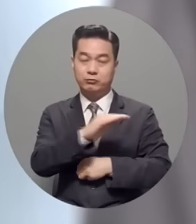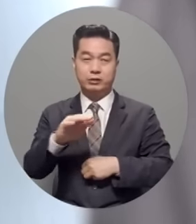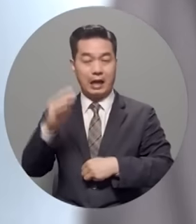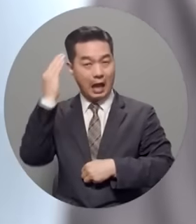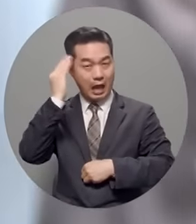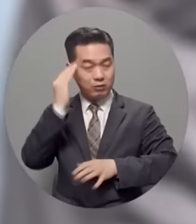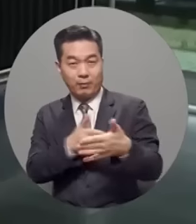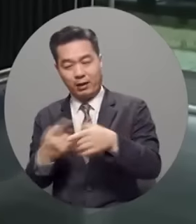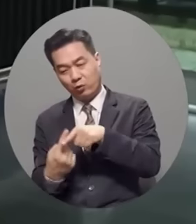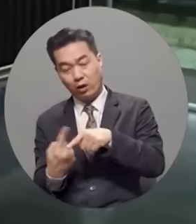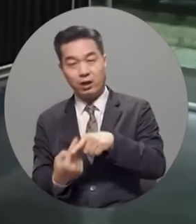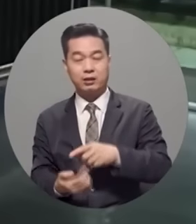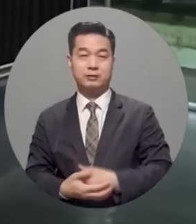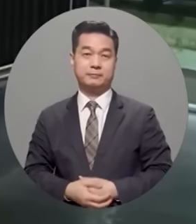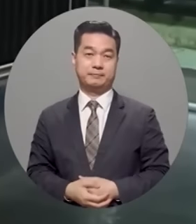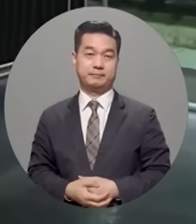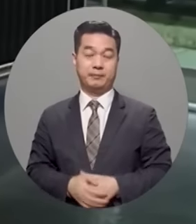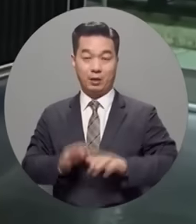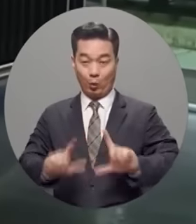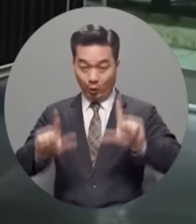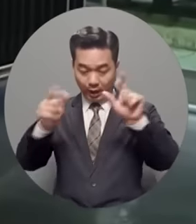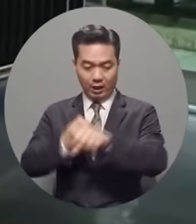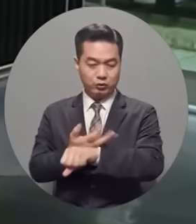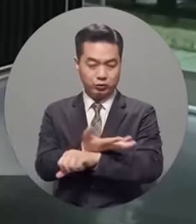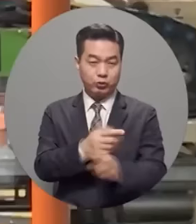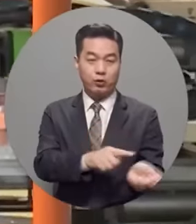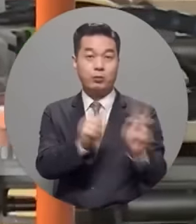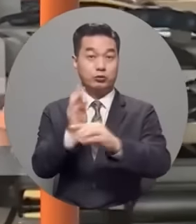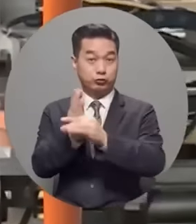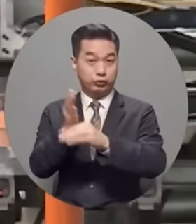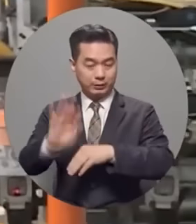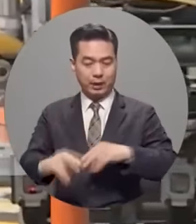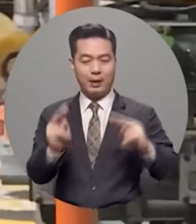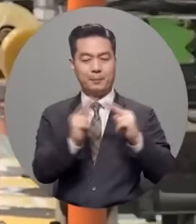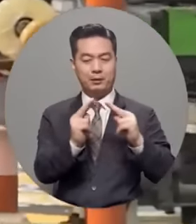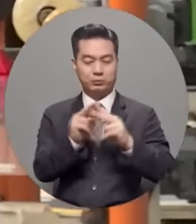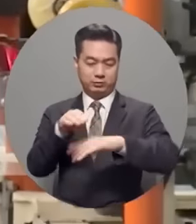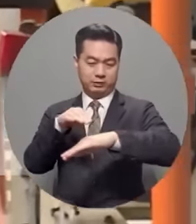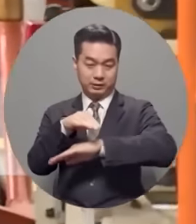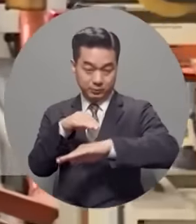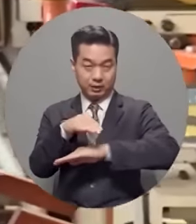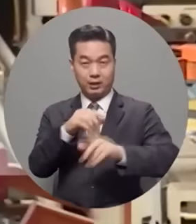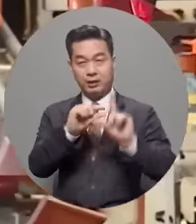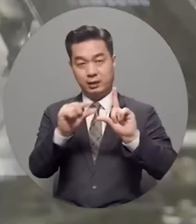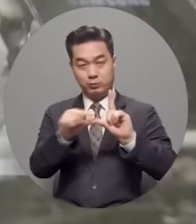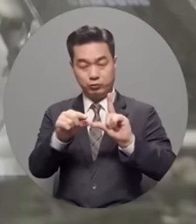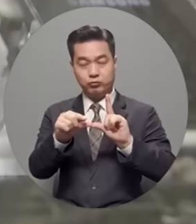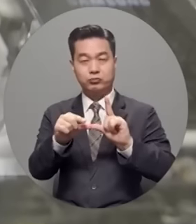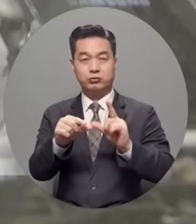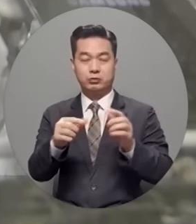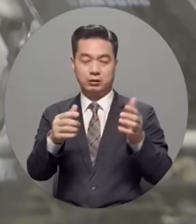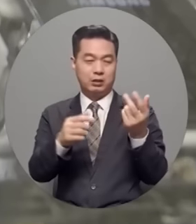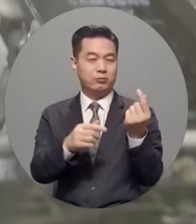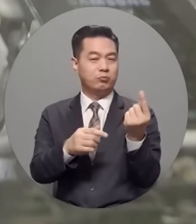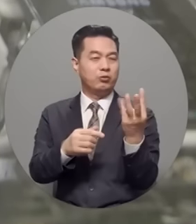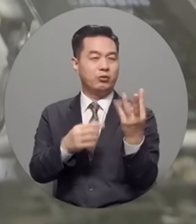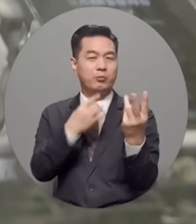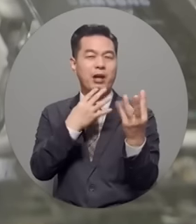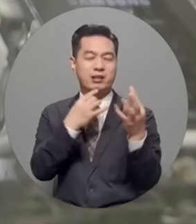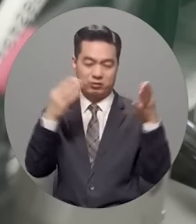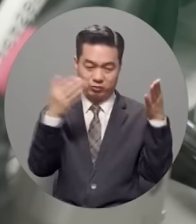수밖에 없습니다. 올해 들어 수출이 회복되고 있지만 반도체와 자동차 등 일부 주력 품목에 국한됐습니다.